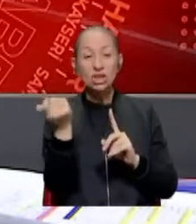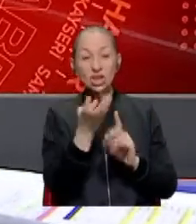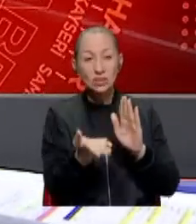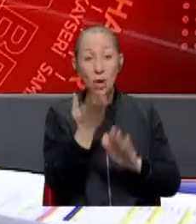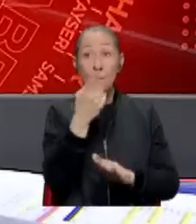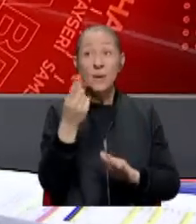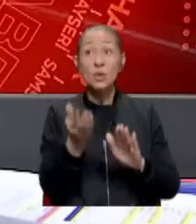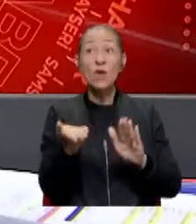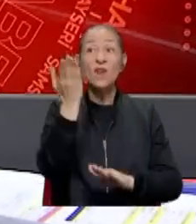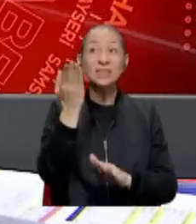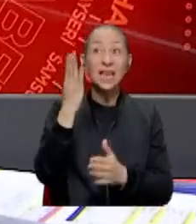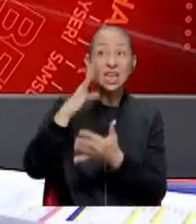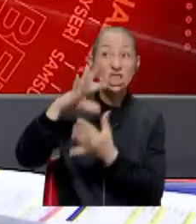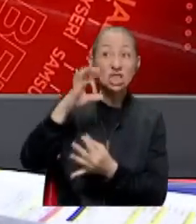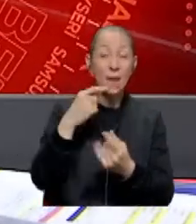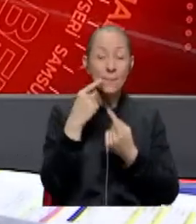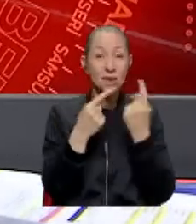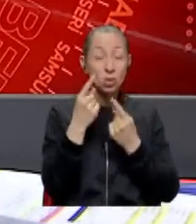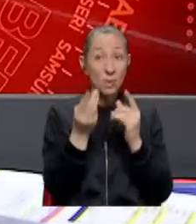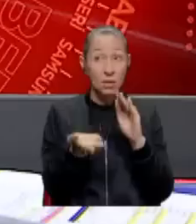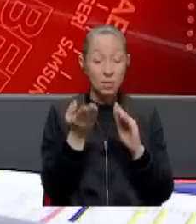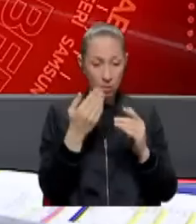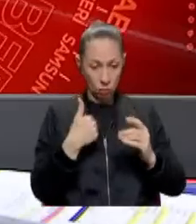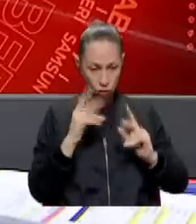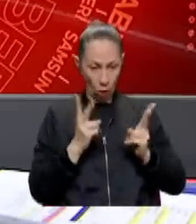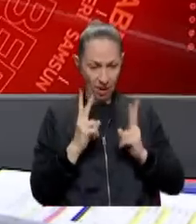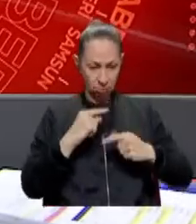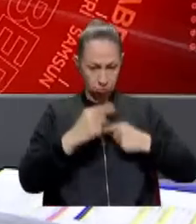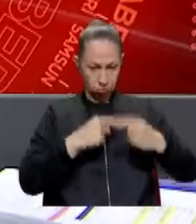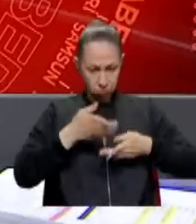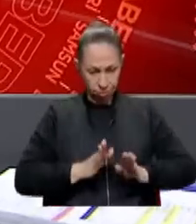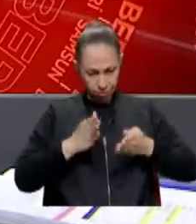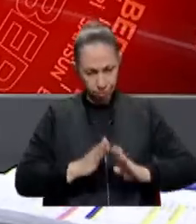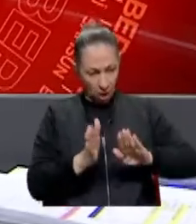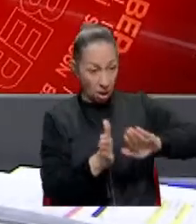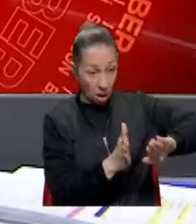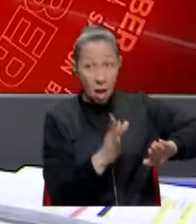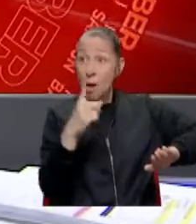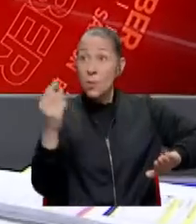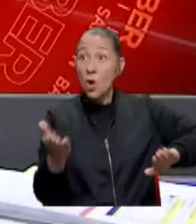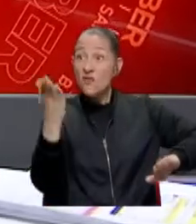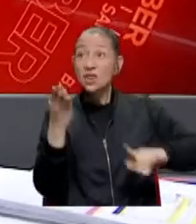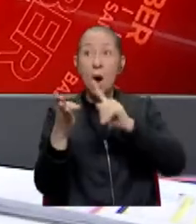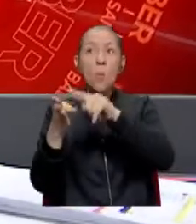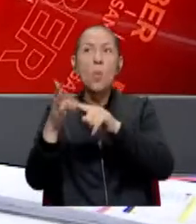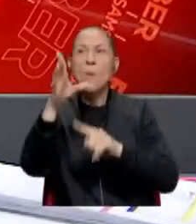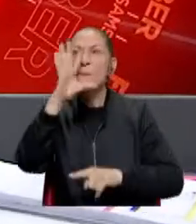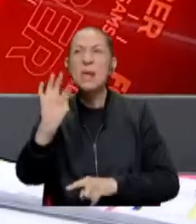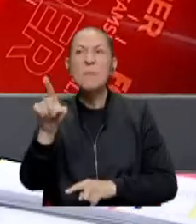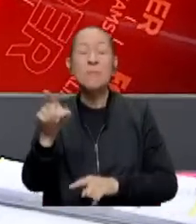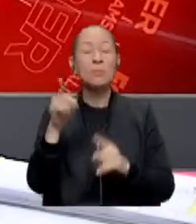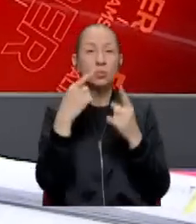milyon fazla kişiden bahsediyor bir artıştan bir topluluktan bahsediliyor Bunlar kimdir diye soruyor